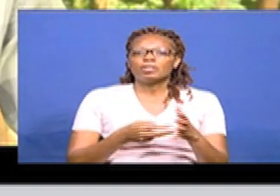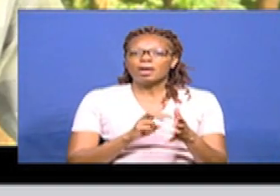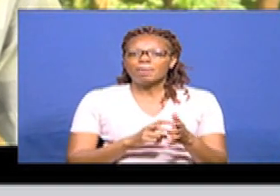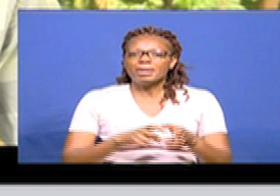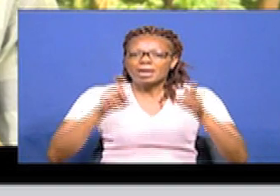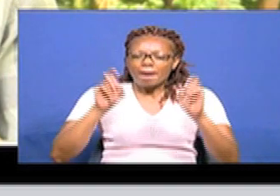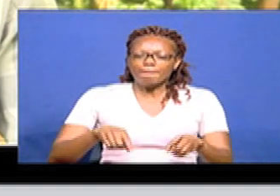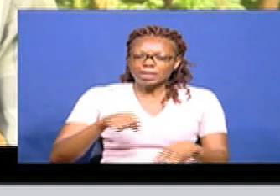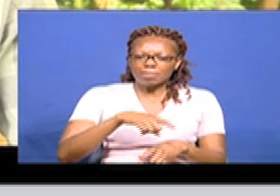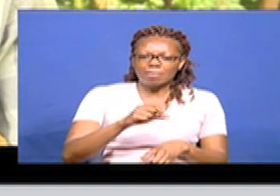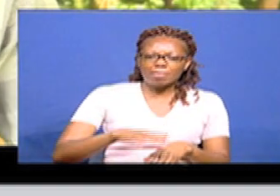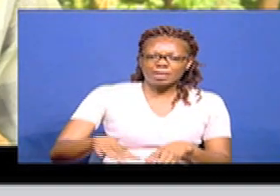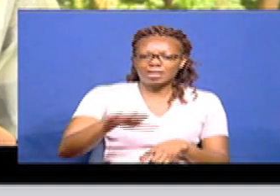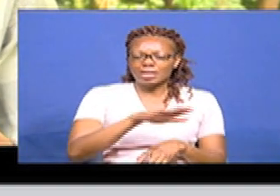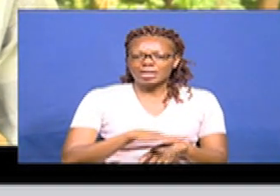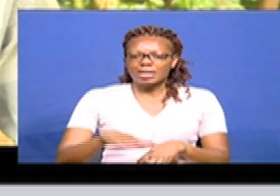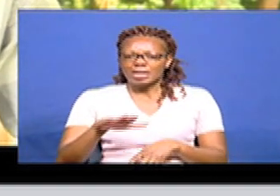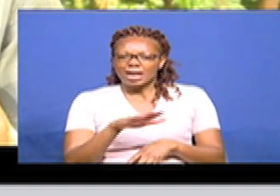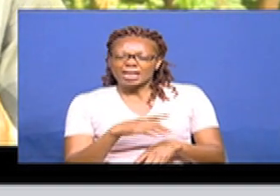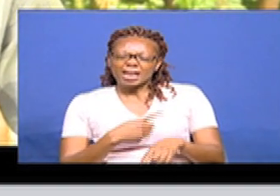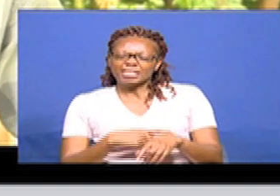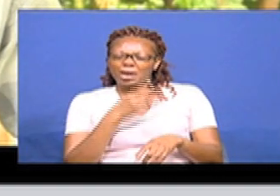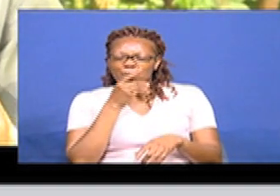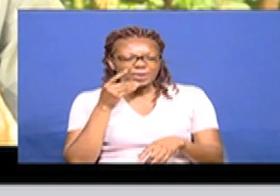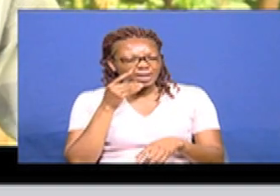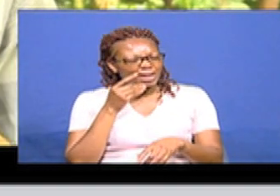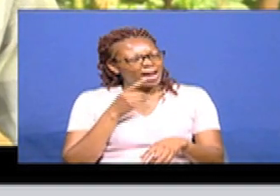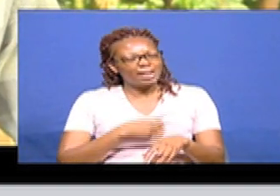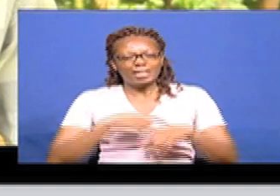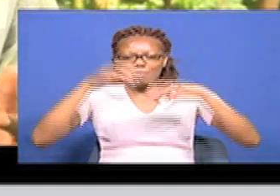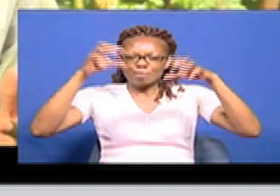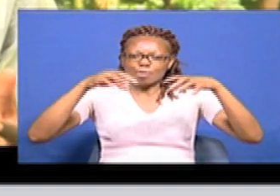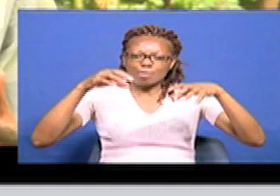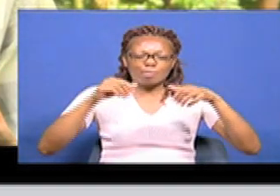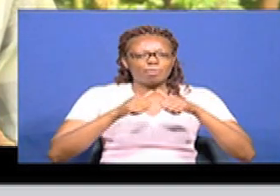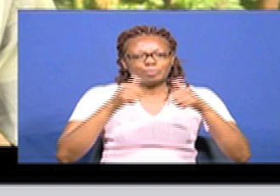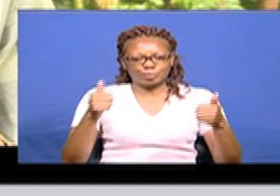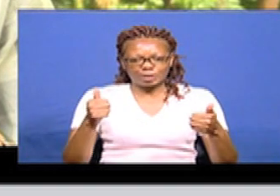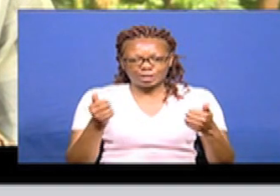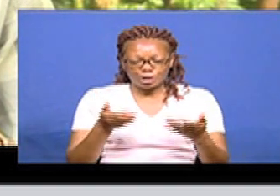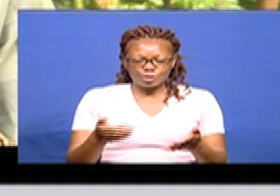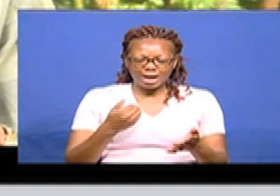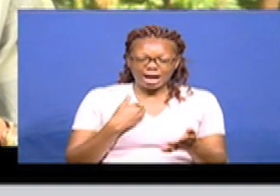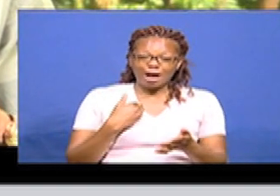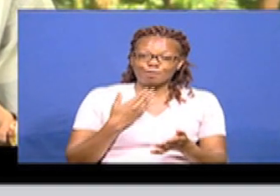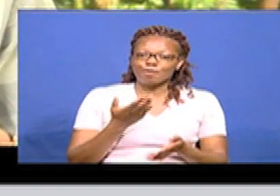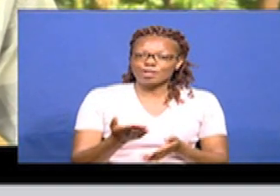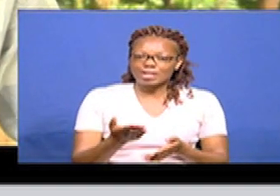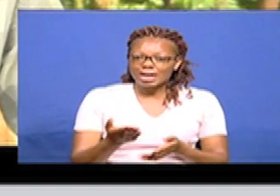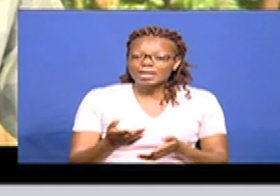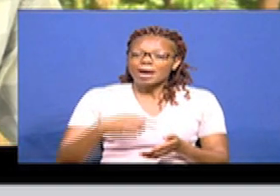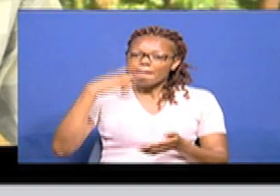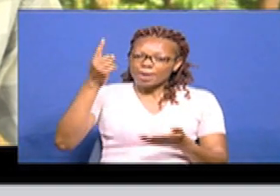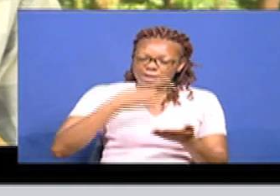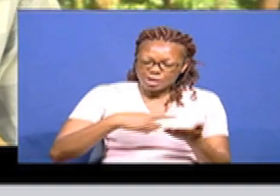pojo wakati kuna ukame, unaweza pia ukapanda wakati wa mvua. Ni hayo tulokuandalia hii leo hapa kwenye